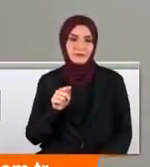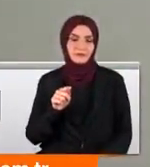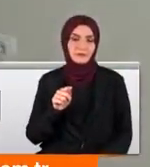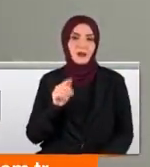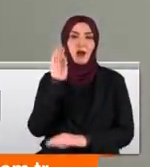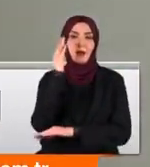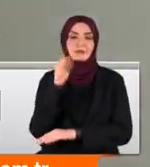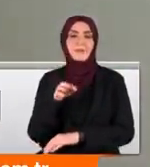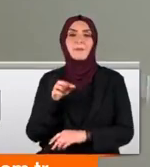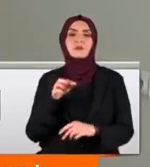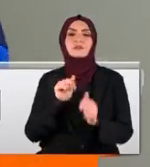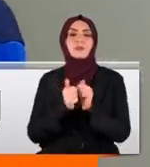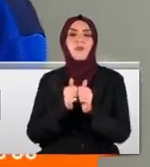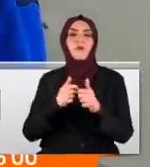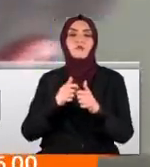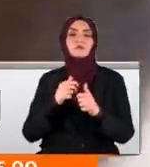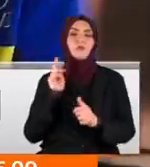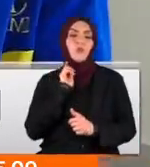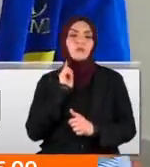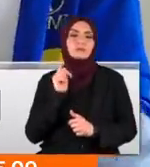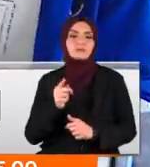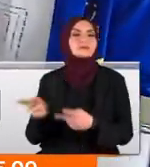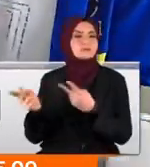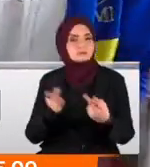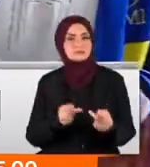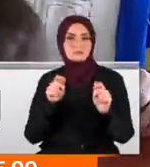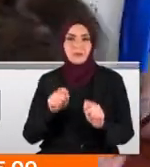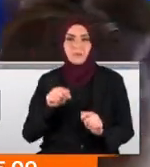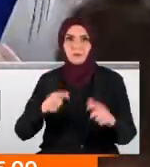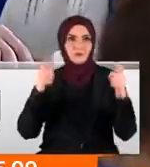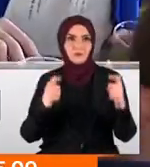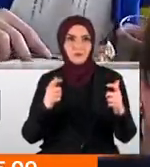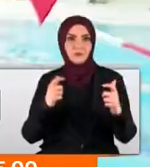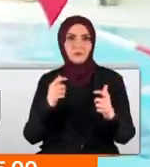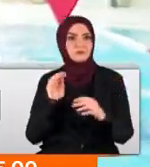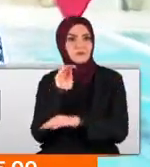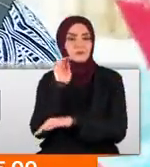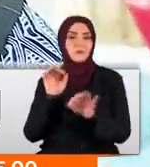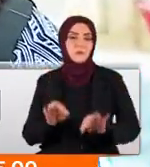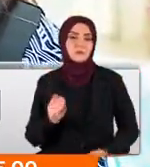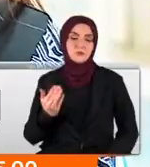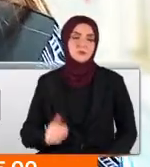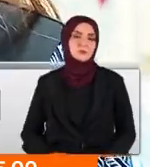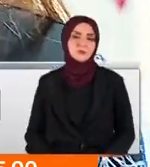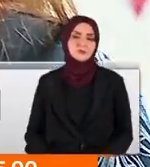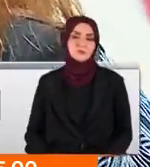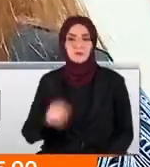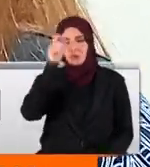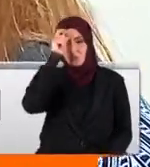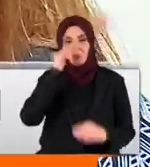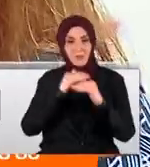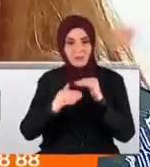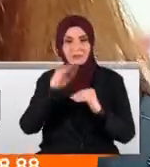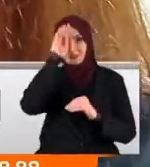kucak açtı. İşte bu takım Kasımpaşa Spor Kulübü'nün tesislerinde kalmaya başladı. Türk halkı İstanbul halkına çok teşekkür